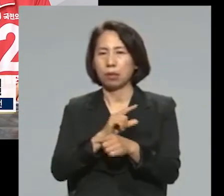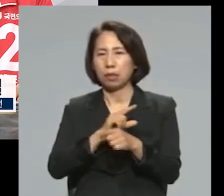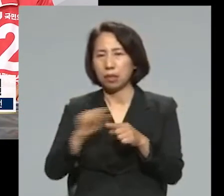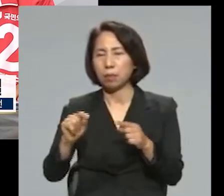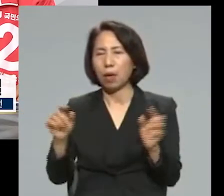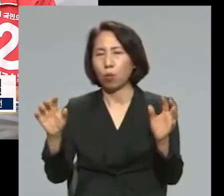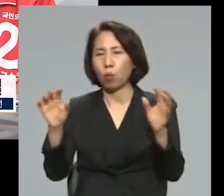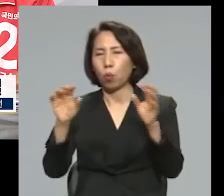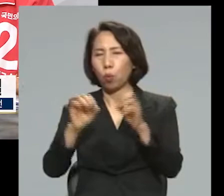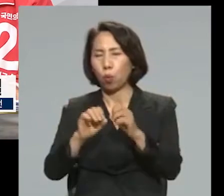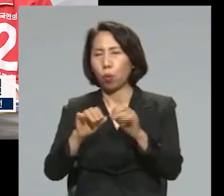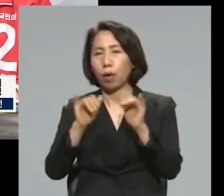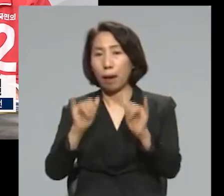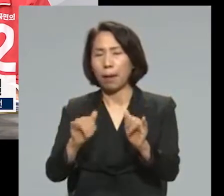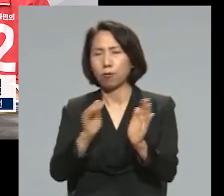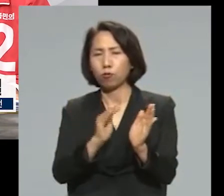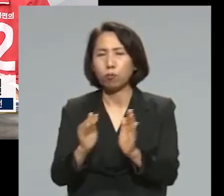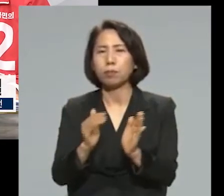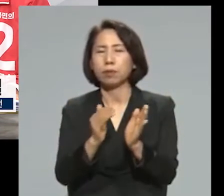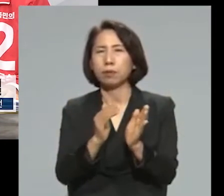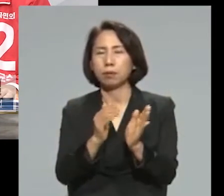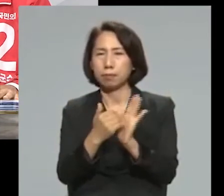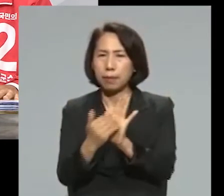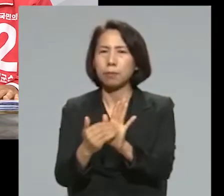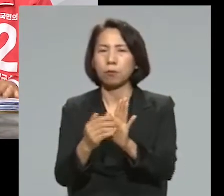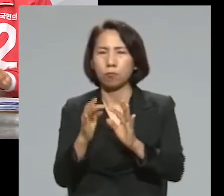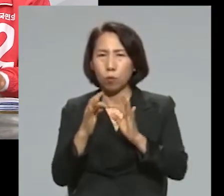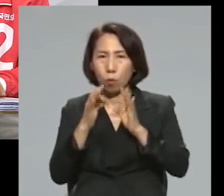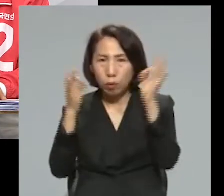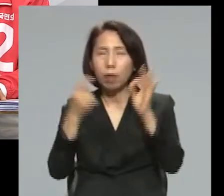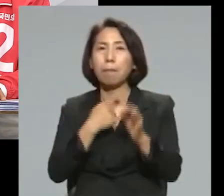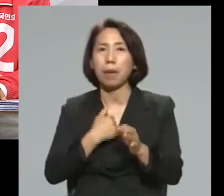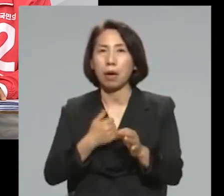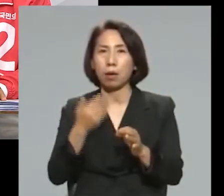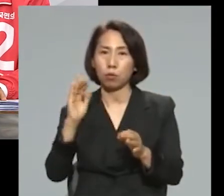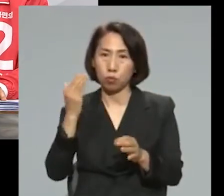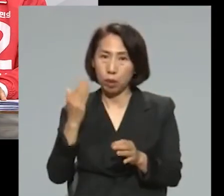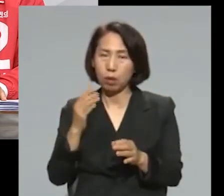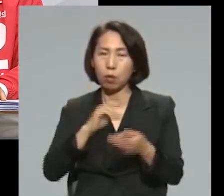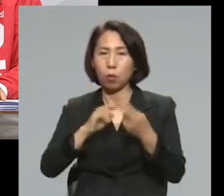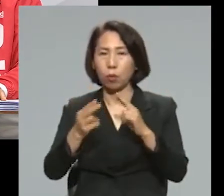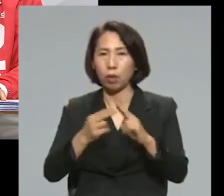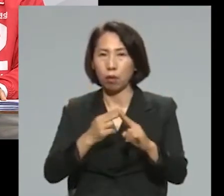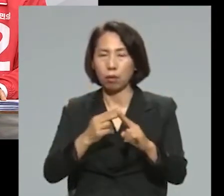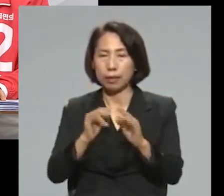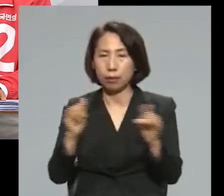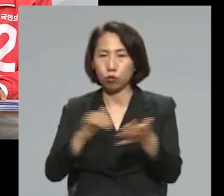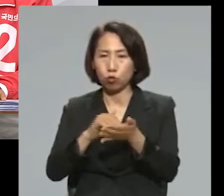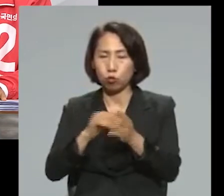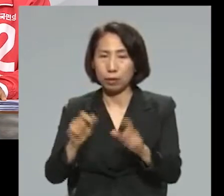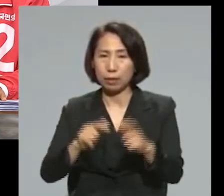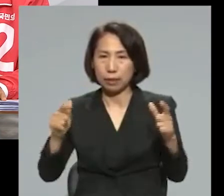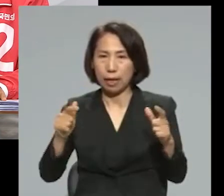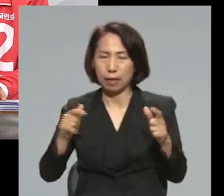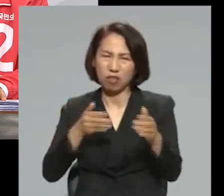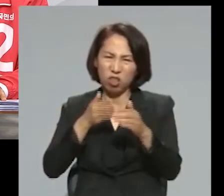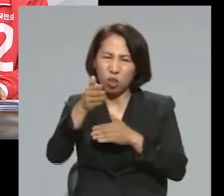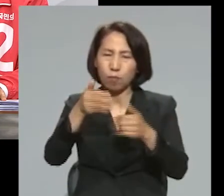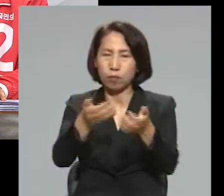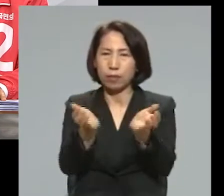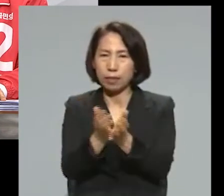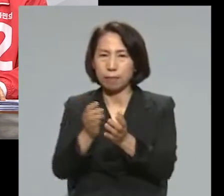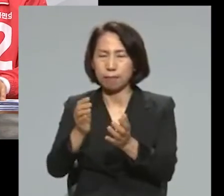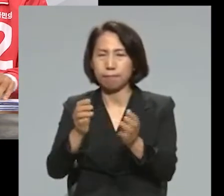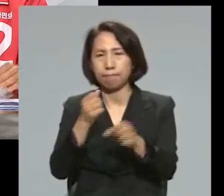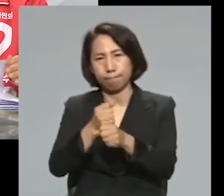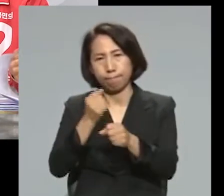증가 대책을 꾸준히 추진해 왔으며 최근 고령에서는 인구 증가 TF팀을 만들어 운영하고 있다고 알고